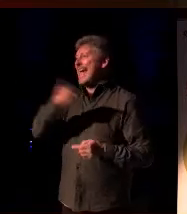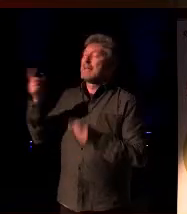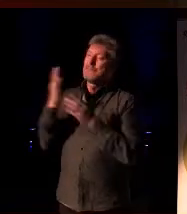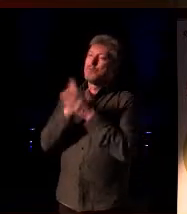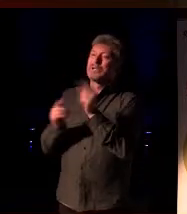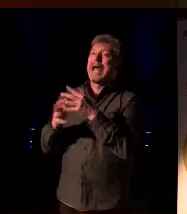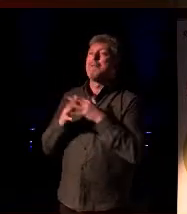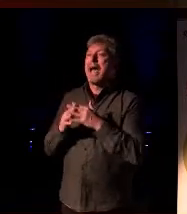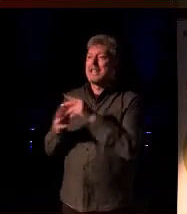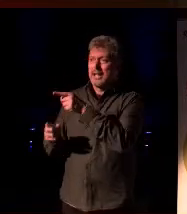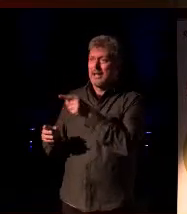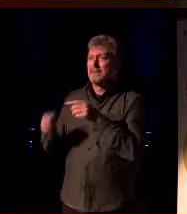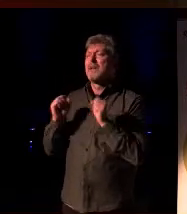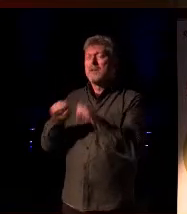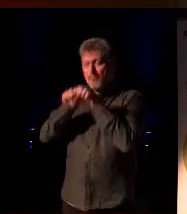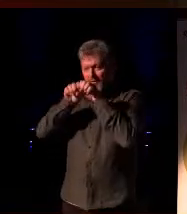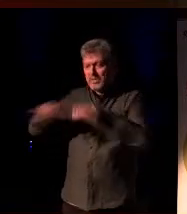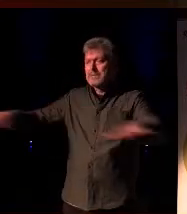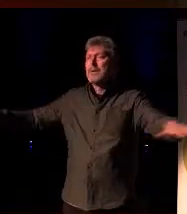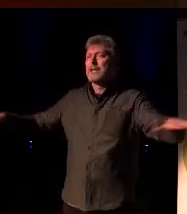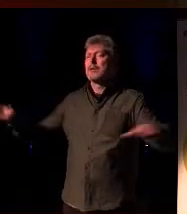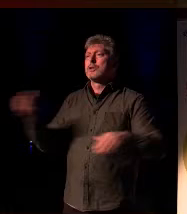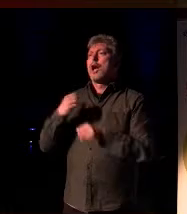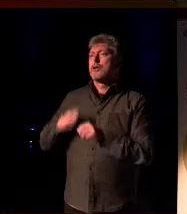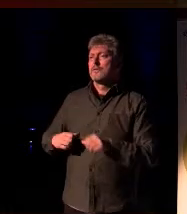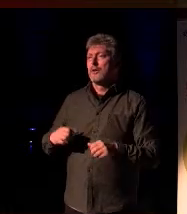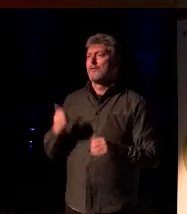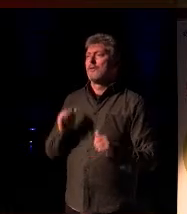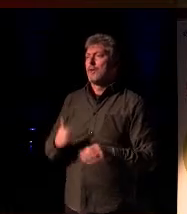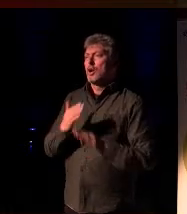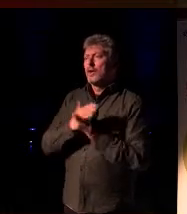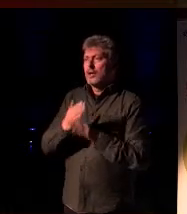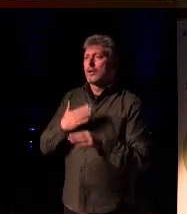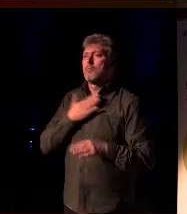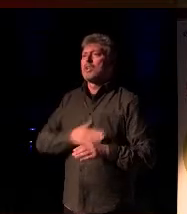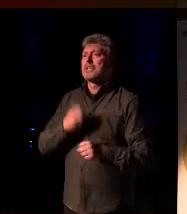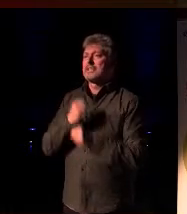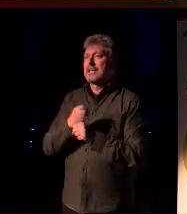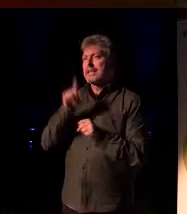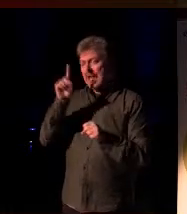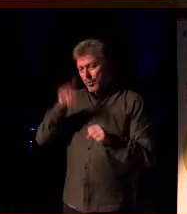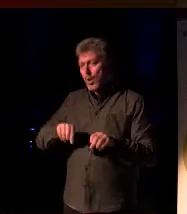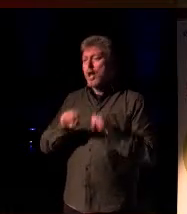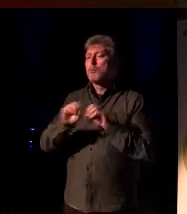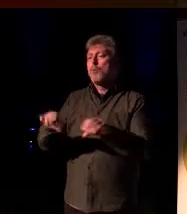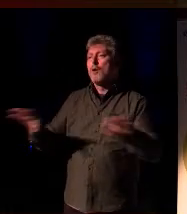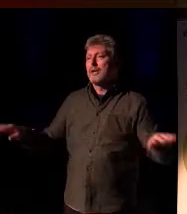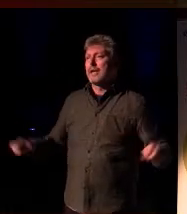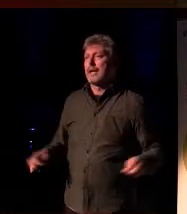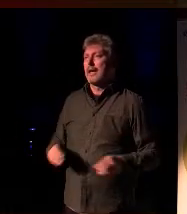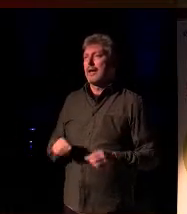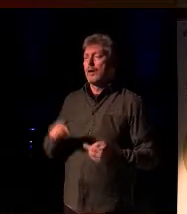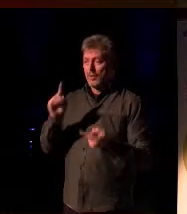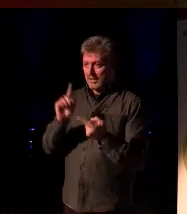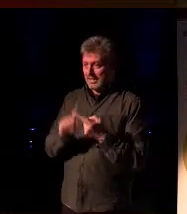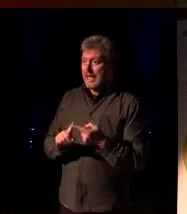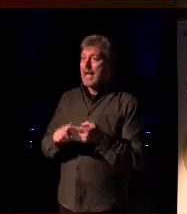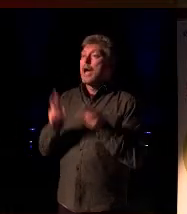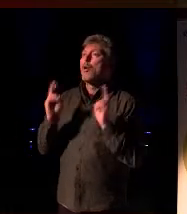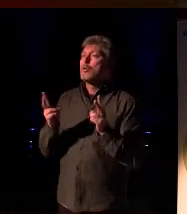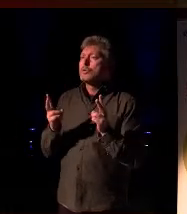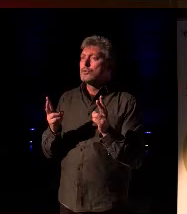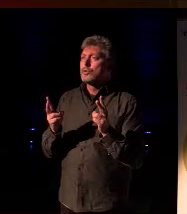få det ut, det er å ta ansvar for kvalitet og pasientsikkerhet der du kan påvirke. Og det dreier seg om også